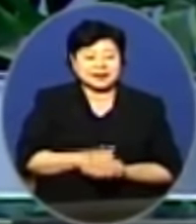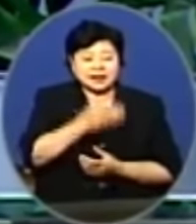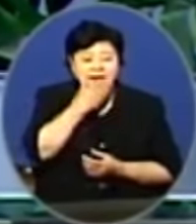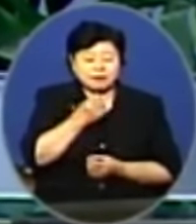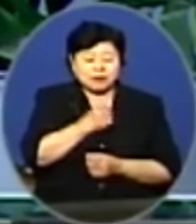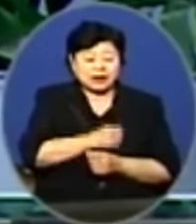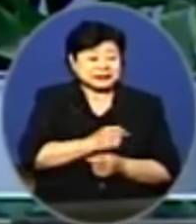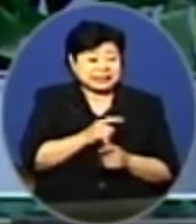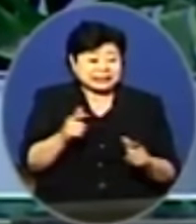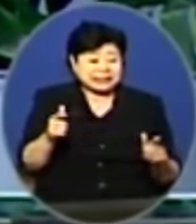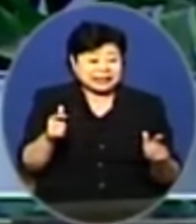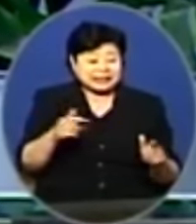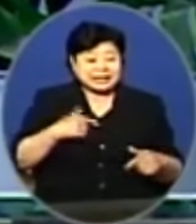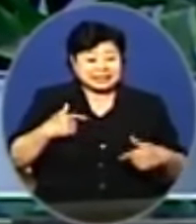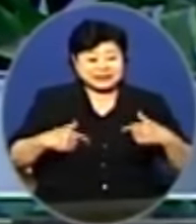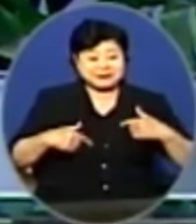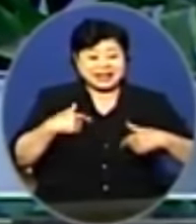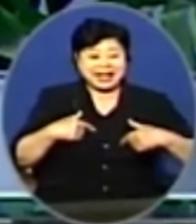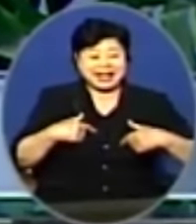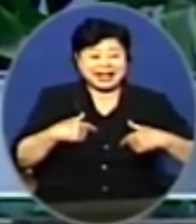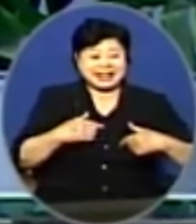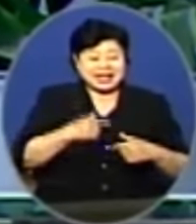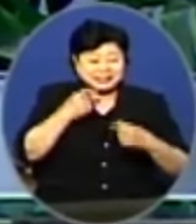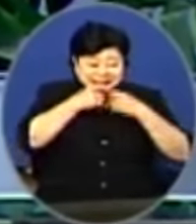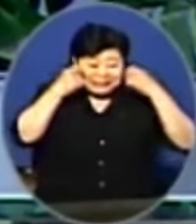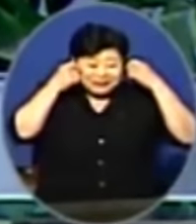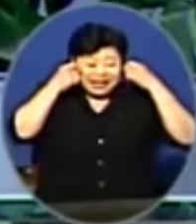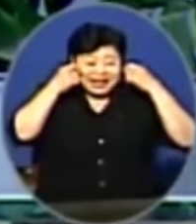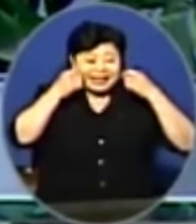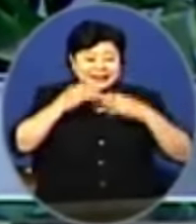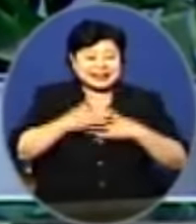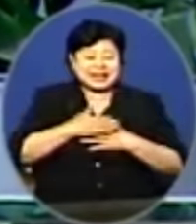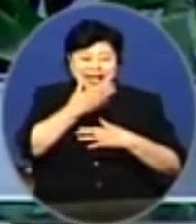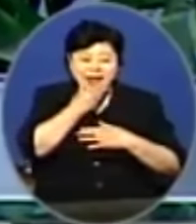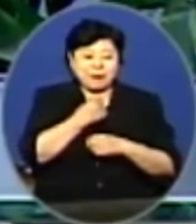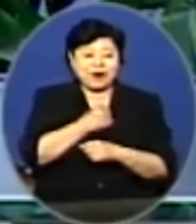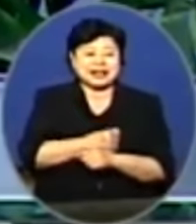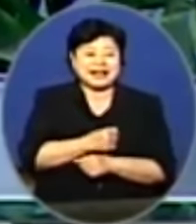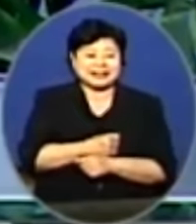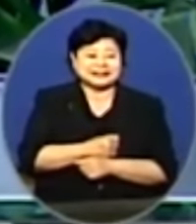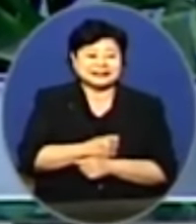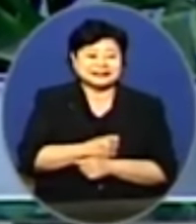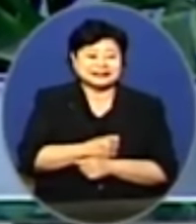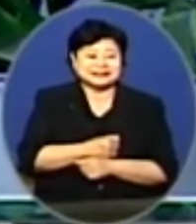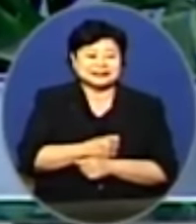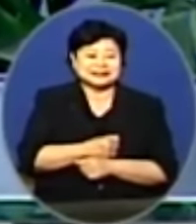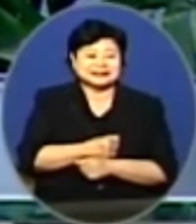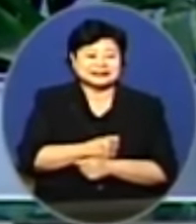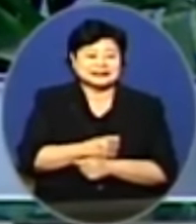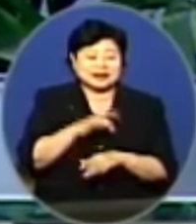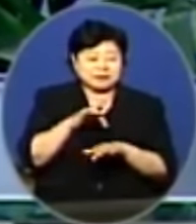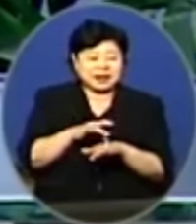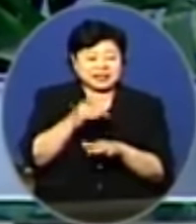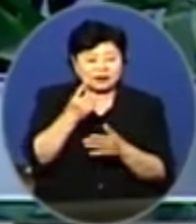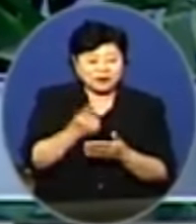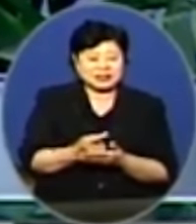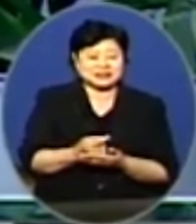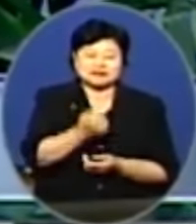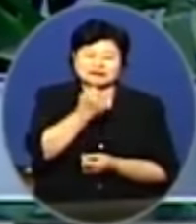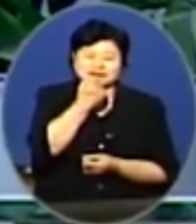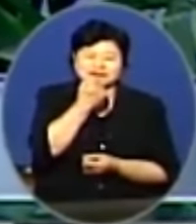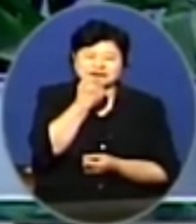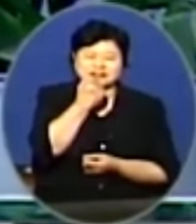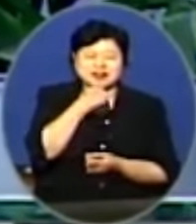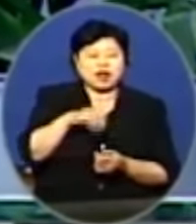행복하지 않을 때라도 나는 기쁘다, 나는 즐겁다, 나는 행복하다. 마귀는 와서 에이 웃긴다,